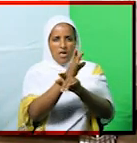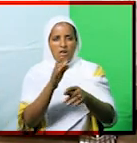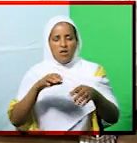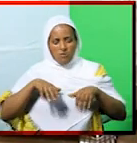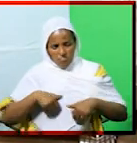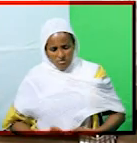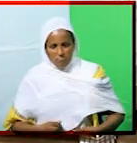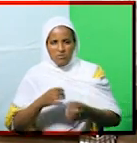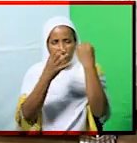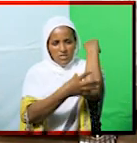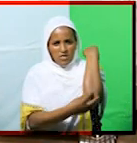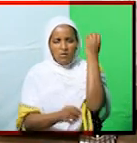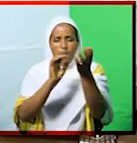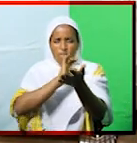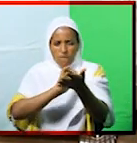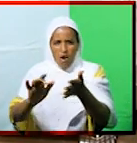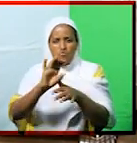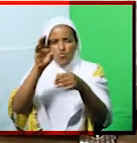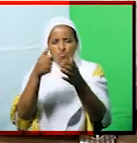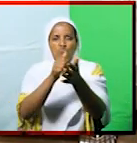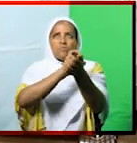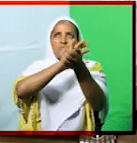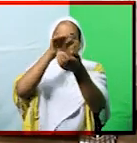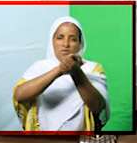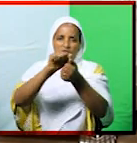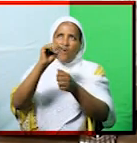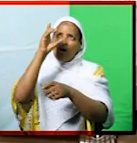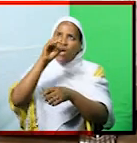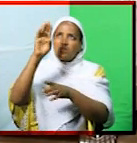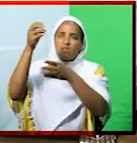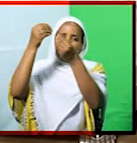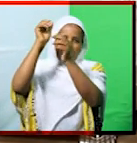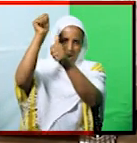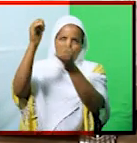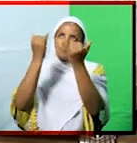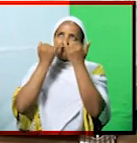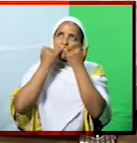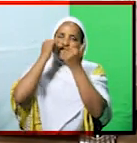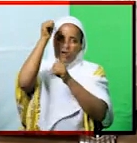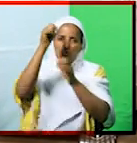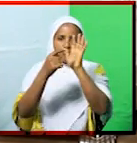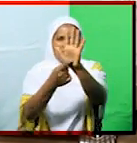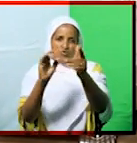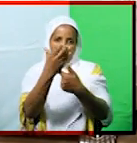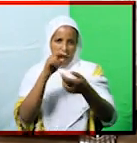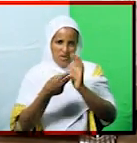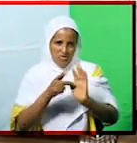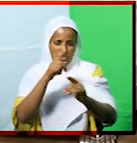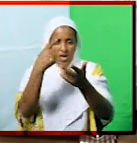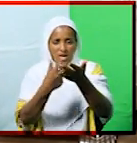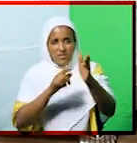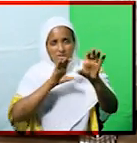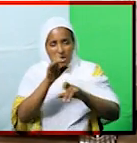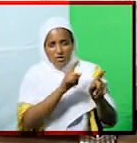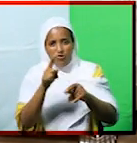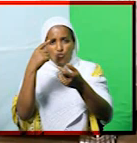መልስ ሰጠን ይላል አይደል? ያንን ለራሱ ካሳ አድርጎ ከፈለ። የኛ ንዴት ያለው ይሄን ጉስቁልናችን ድህነታችን